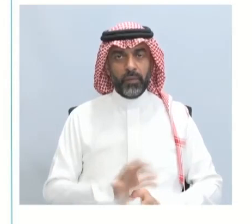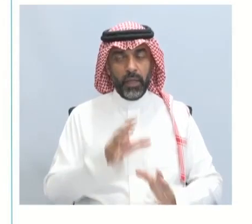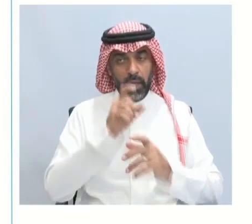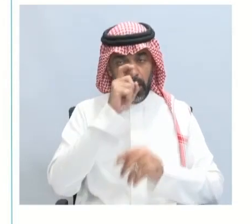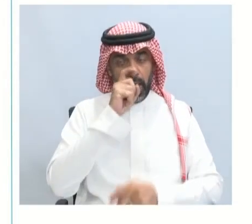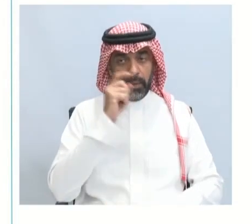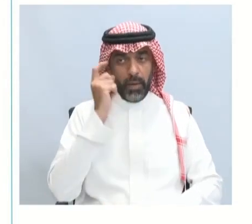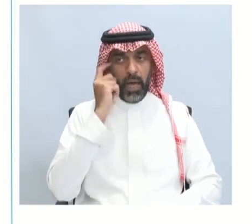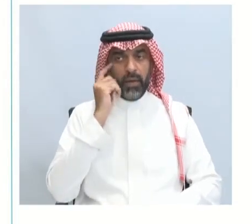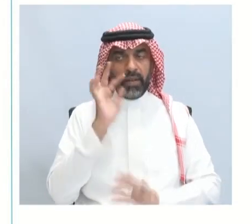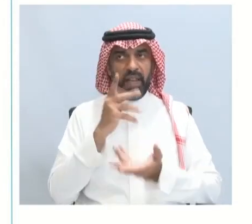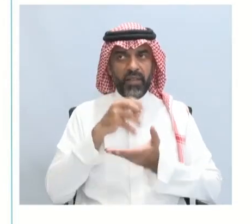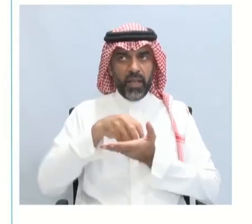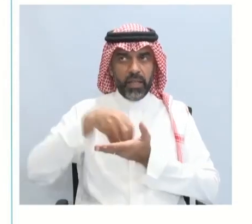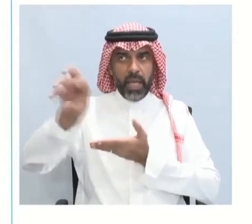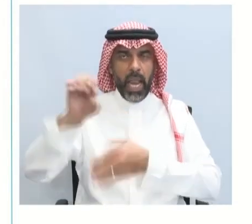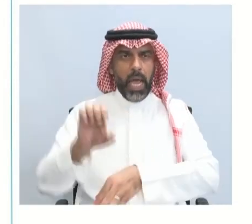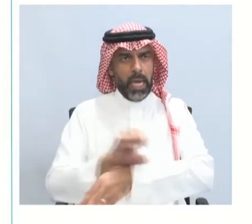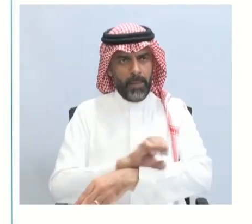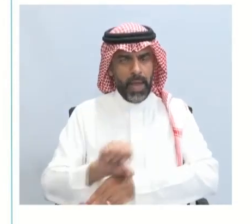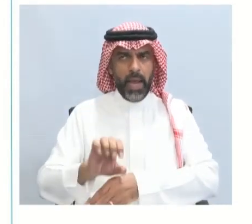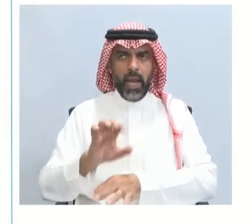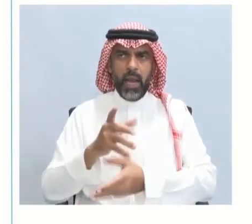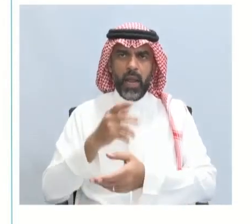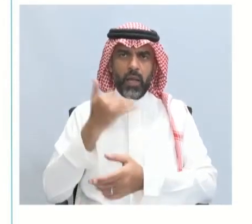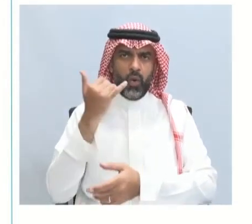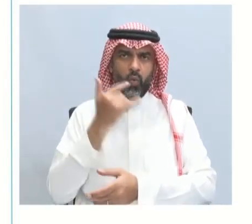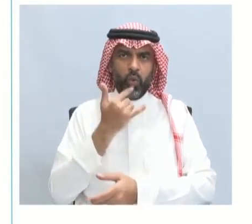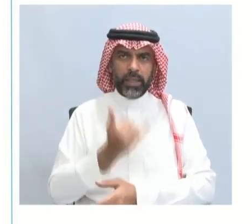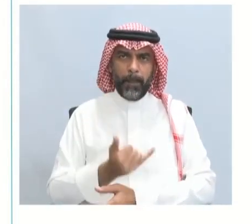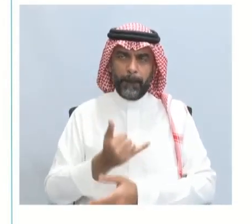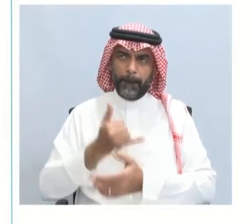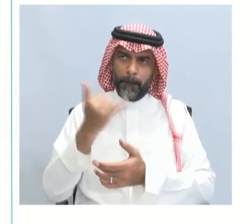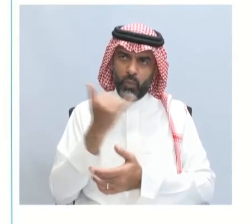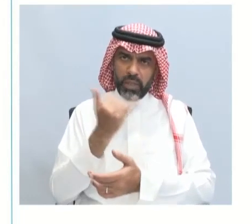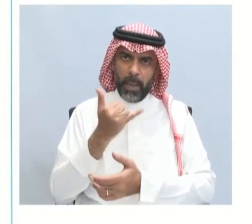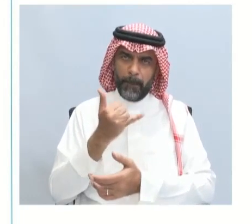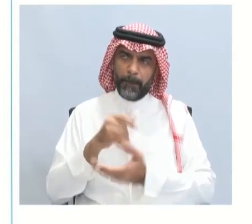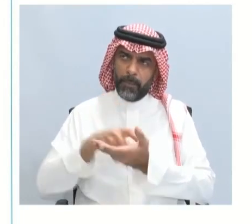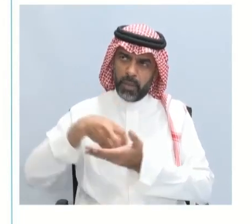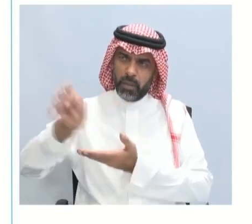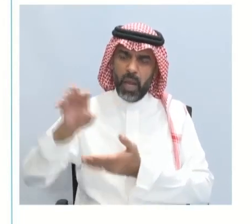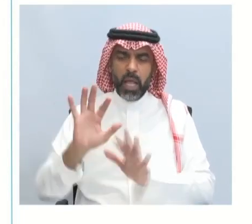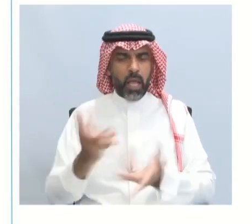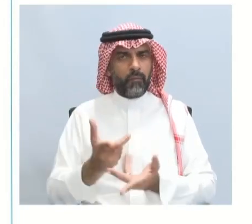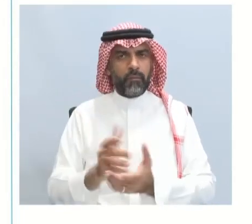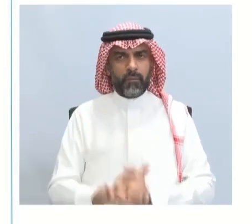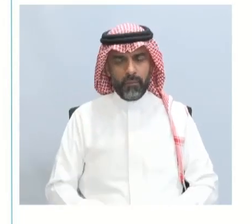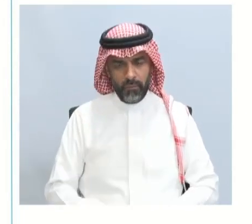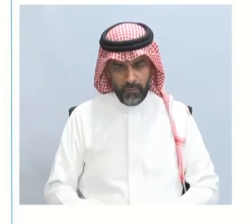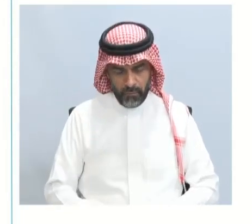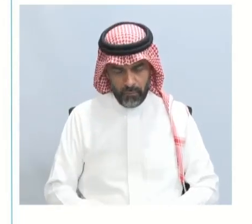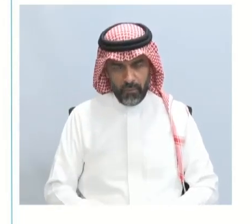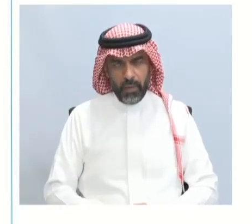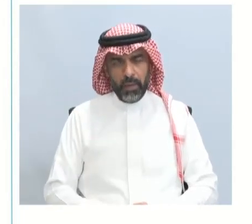كيف تقوم بارسال الرسائل الخارجيه كيف ترتبها بشكلها او كيف تقوم بسرد